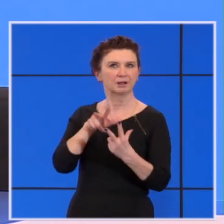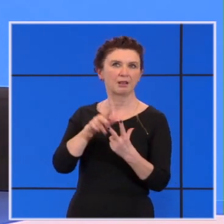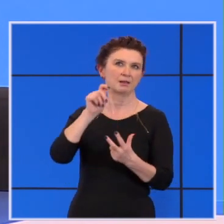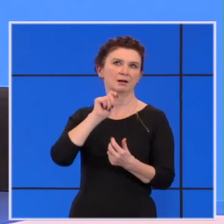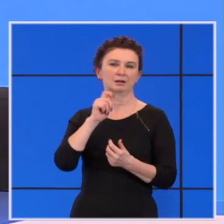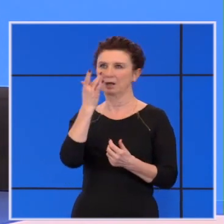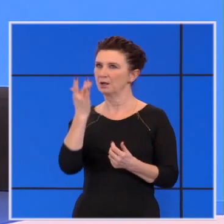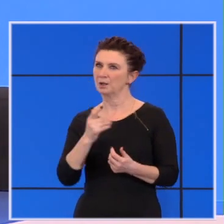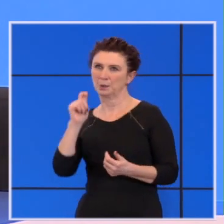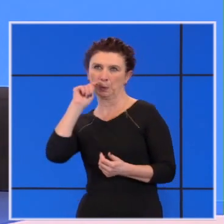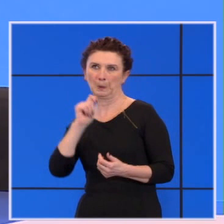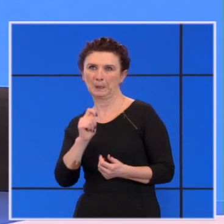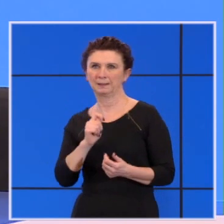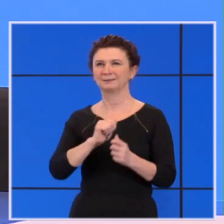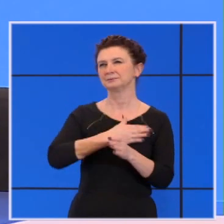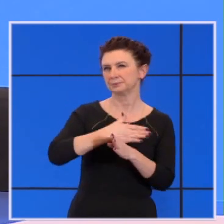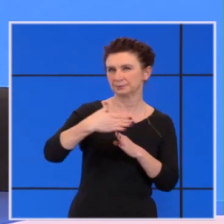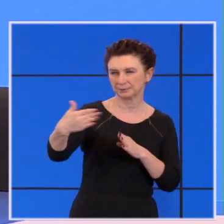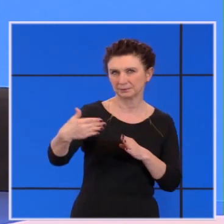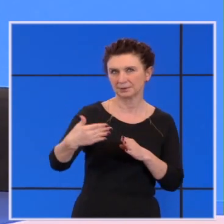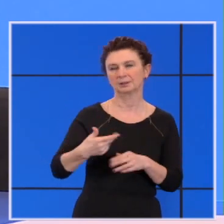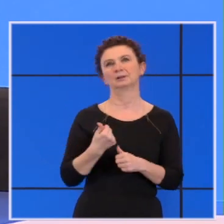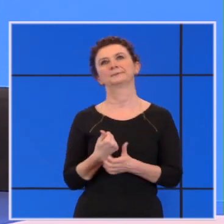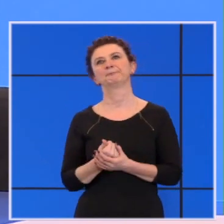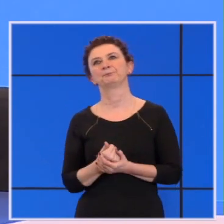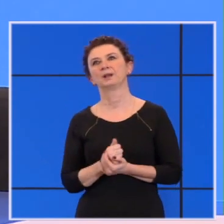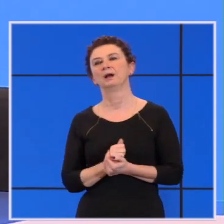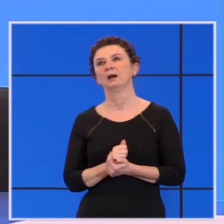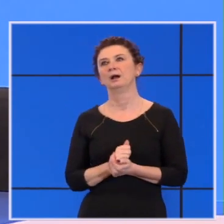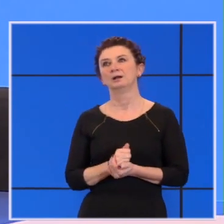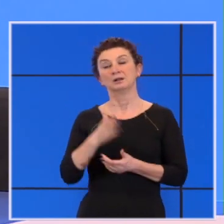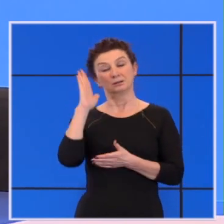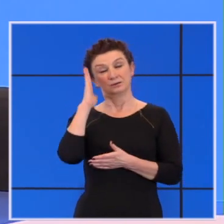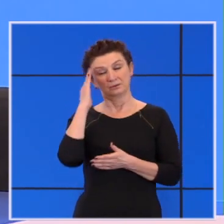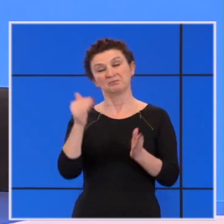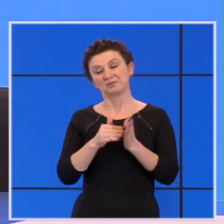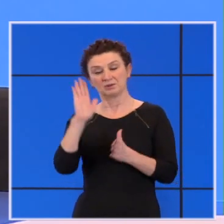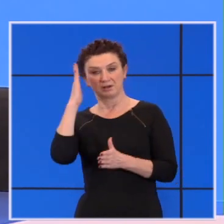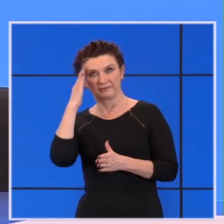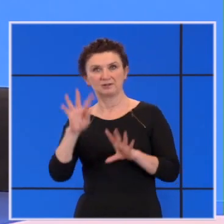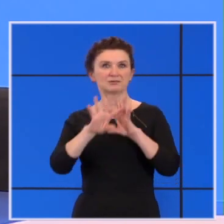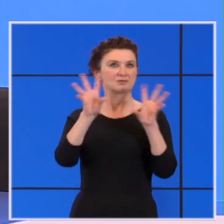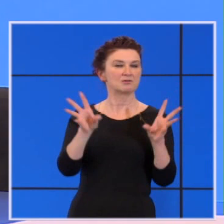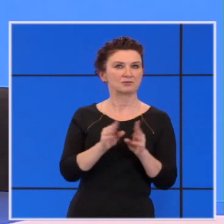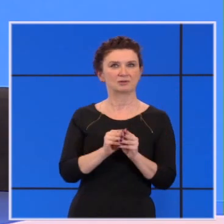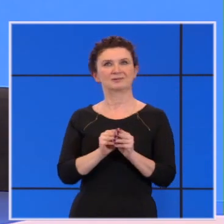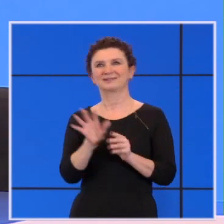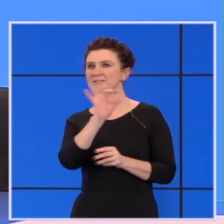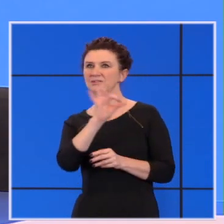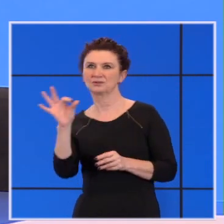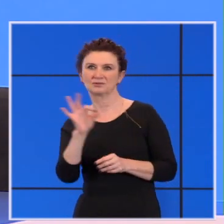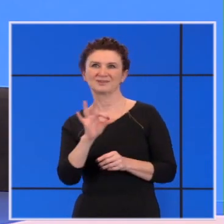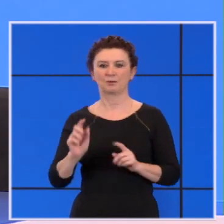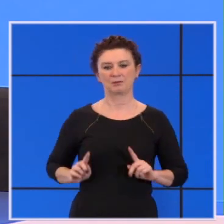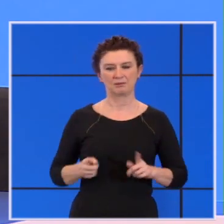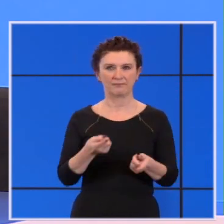wszelkie wątpliwości, ponieważ ci wszyscy, a szczególnie Francja i Niemcy, prezydent Hollande, który razem z Angelą